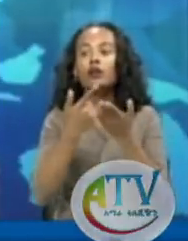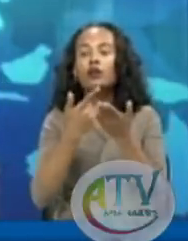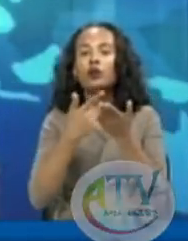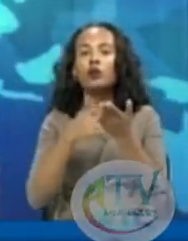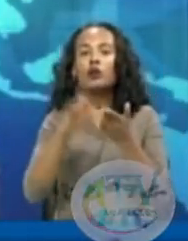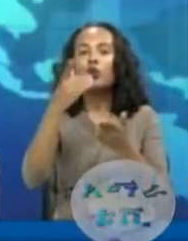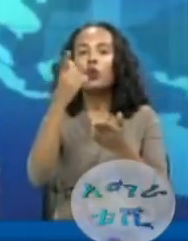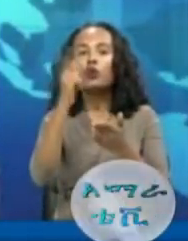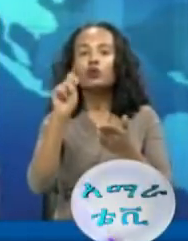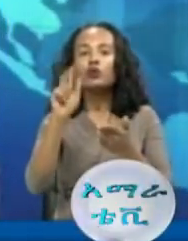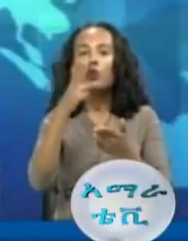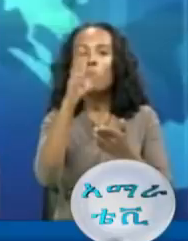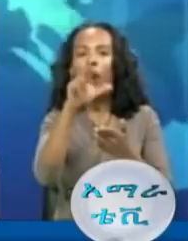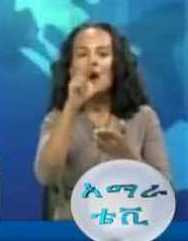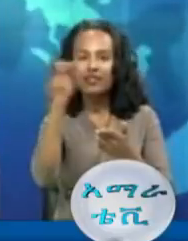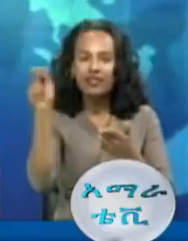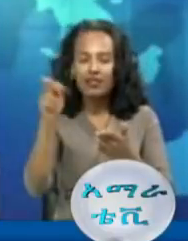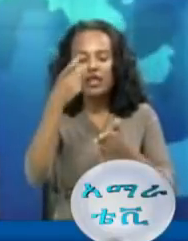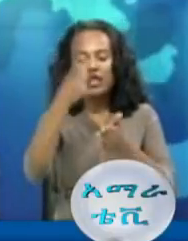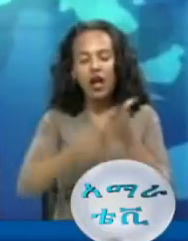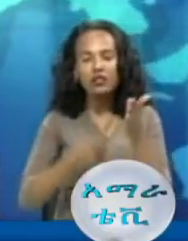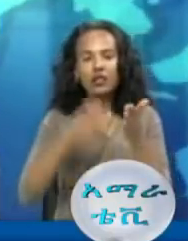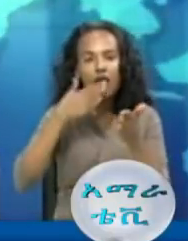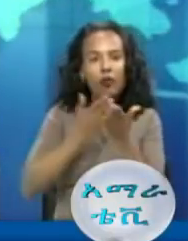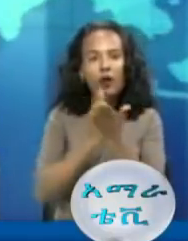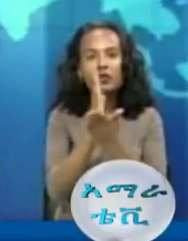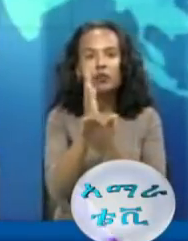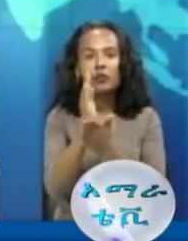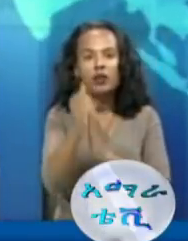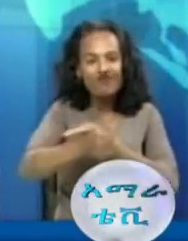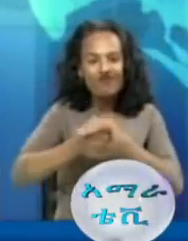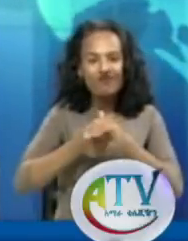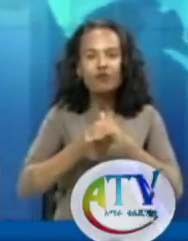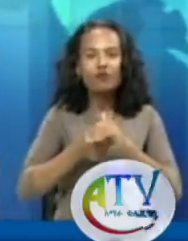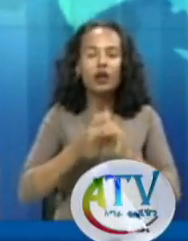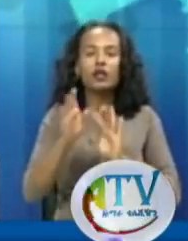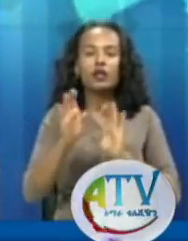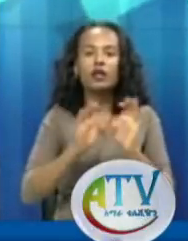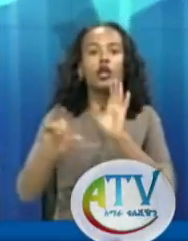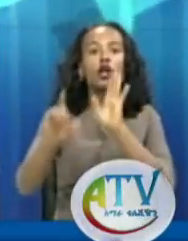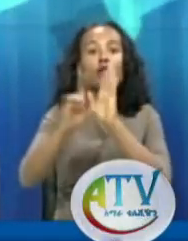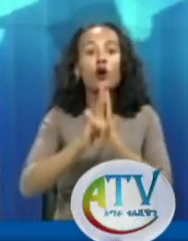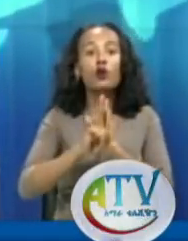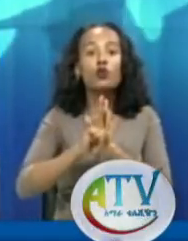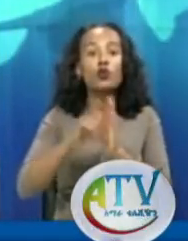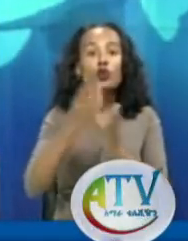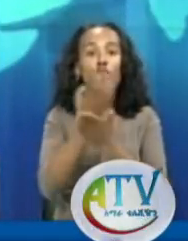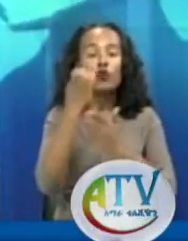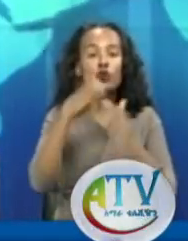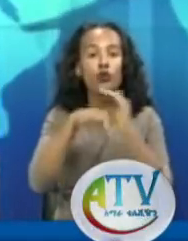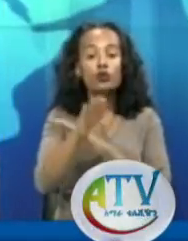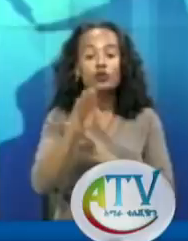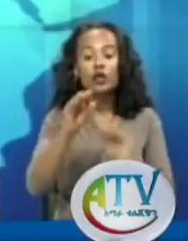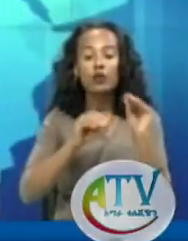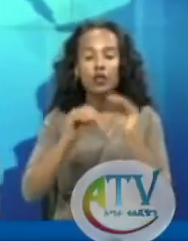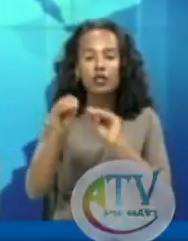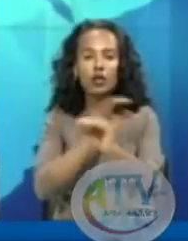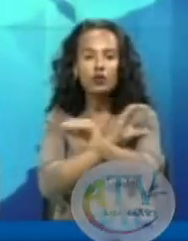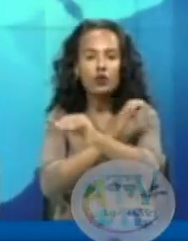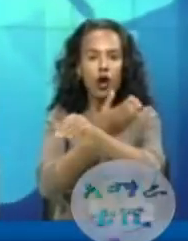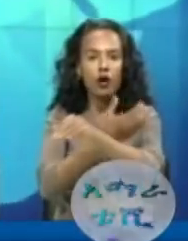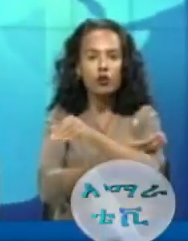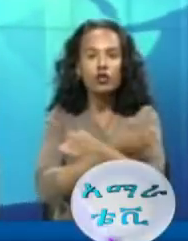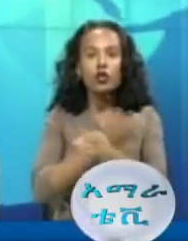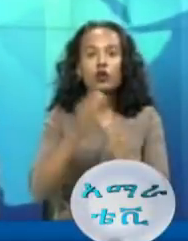ታክስ ማጭበርበርንና ታክስ መሰወርን እንዲሁም በህቡ ኢኮኖሚ ውስጥ የሚንቀሳቀሱ ኃይሎችን